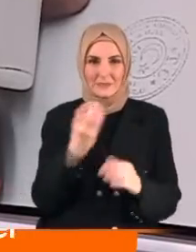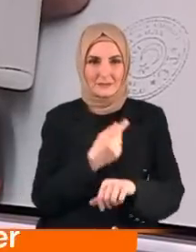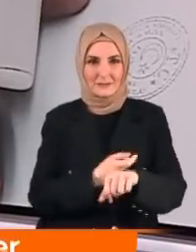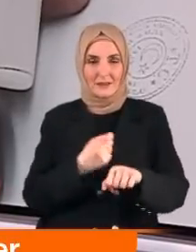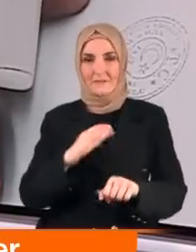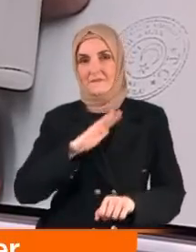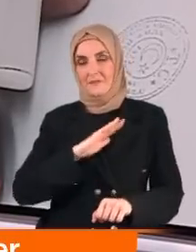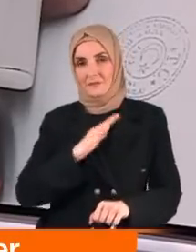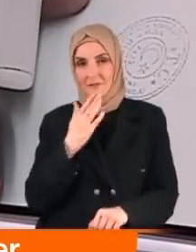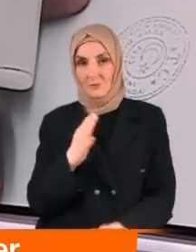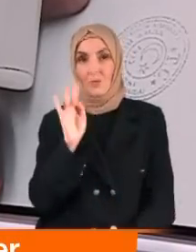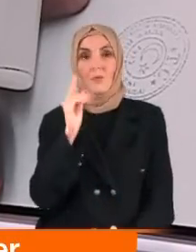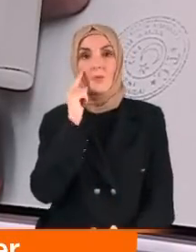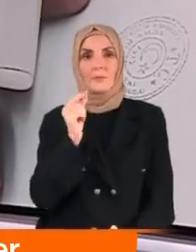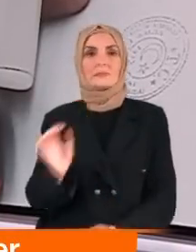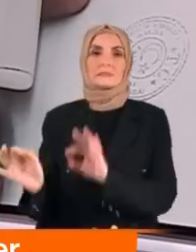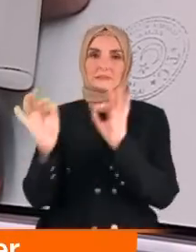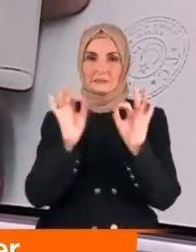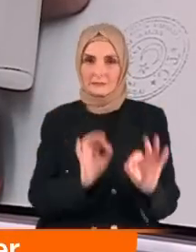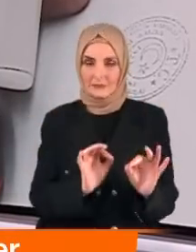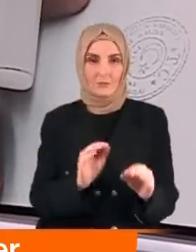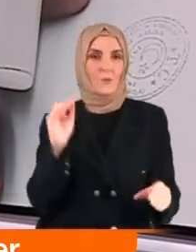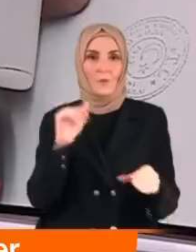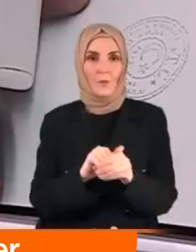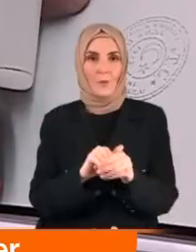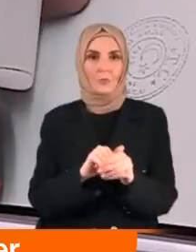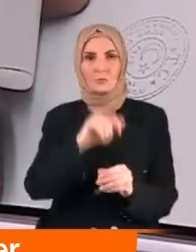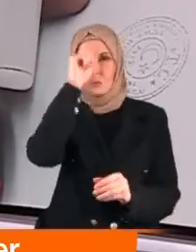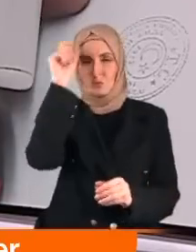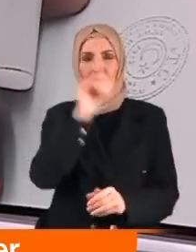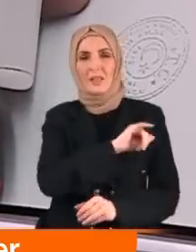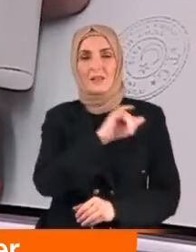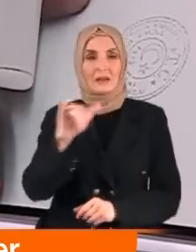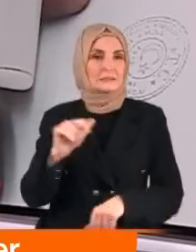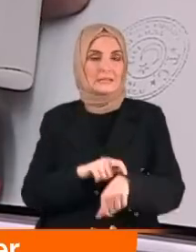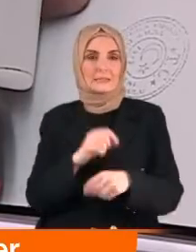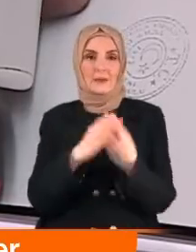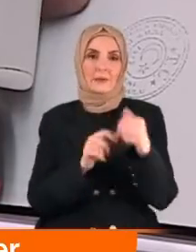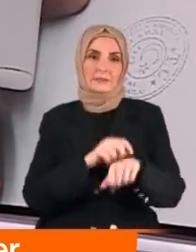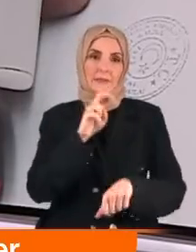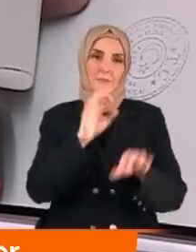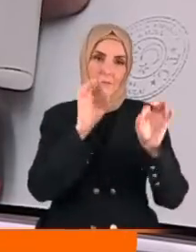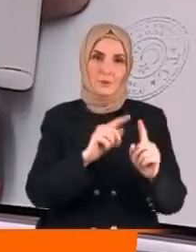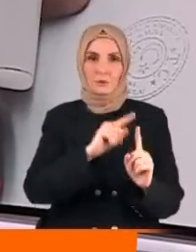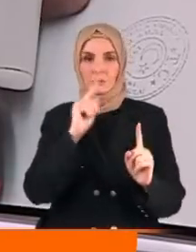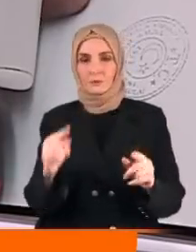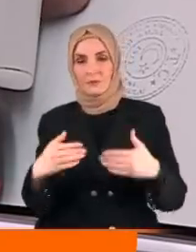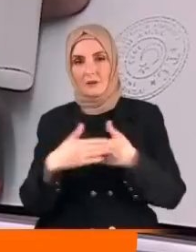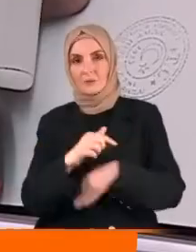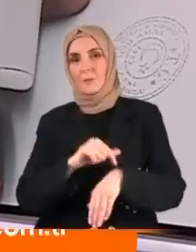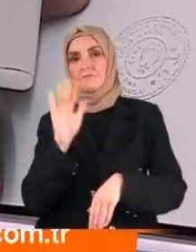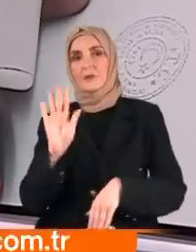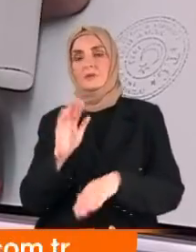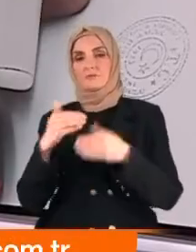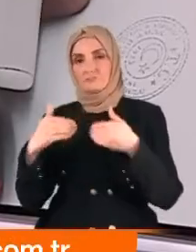14 Mayıs'ta olduğu gibi oy verme işlemi tüm kentlerde aynı saatte 8'de başlayacak. 17'ye kadar da devam edecek. Aslında